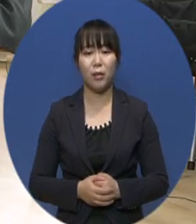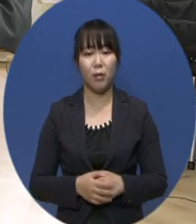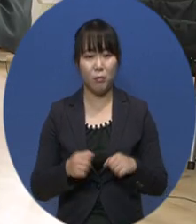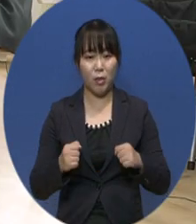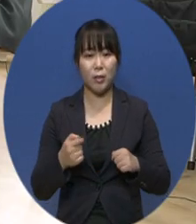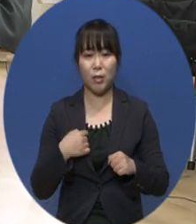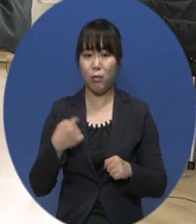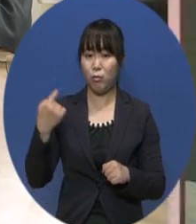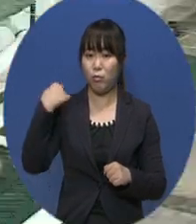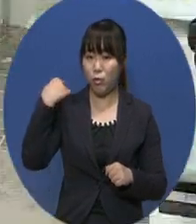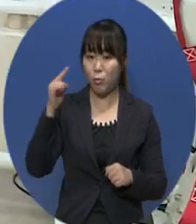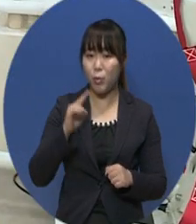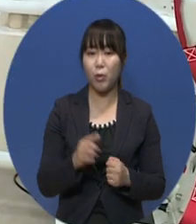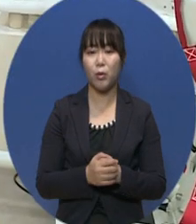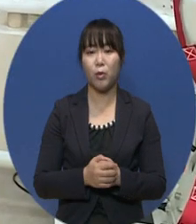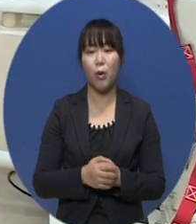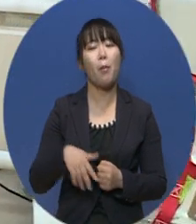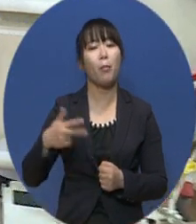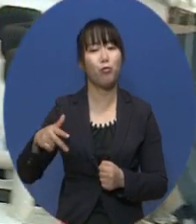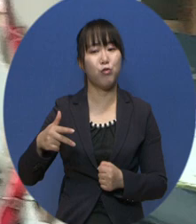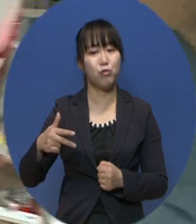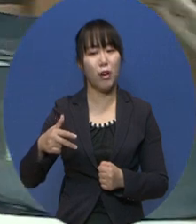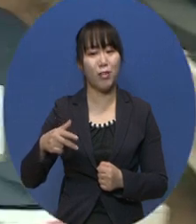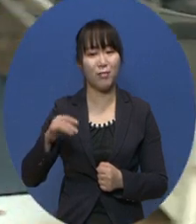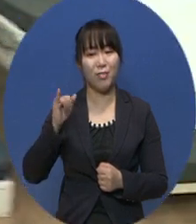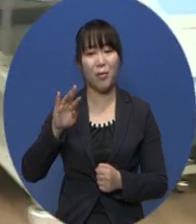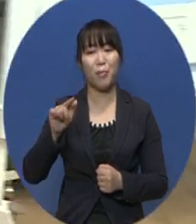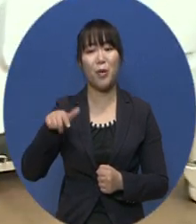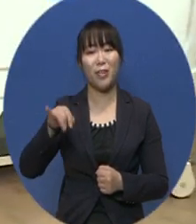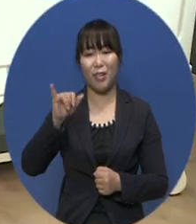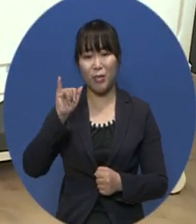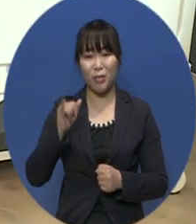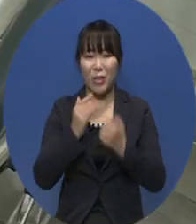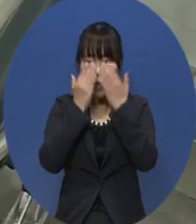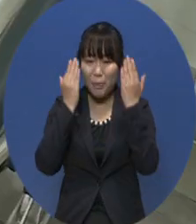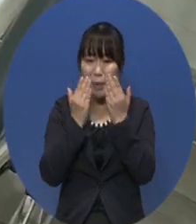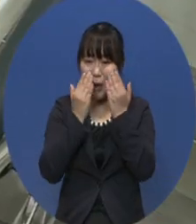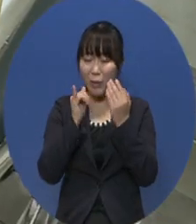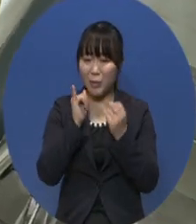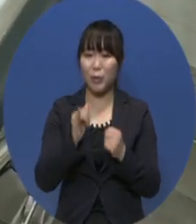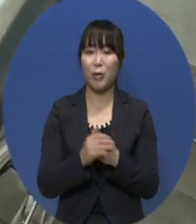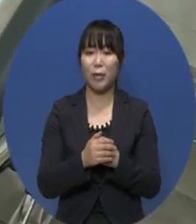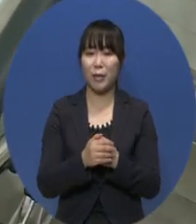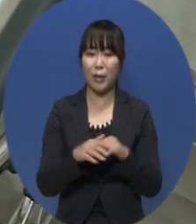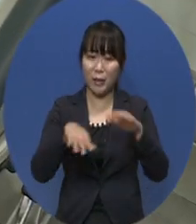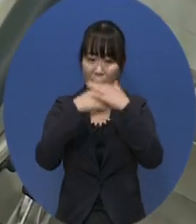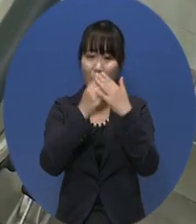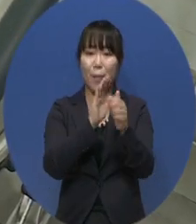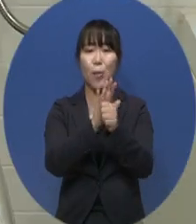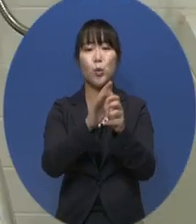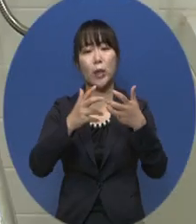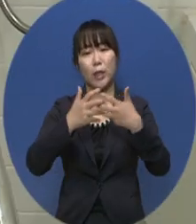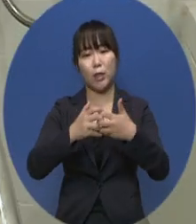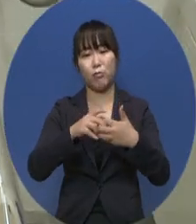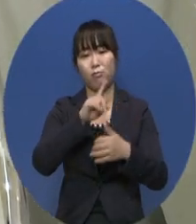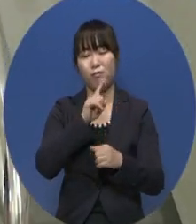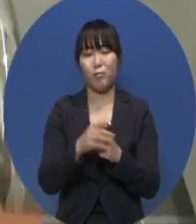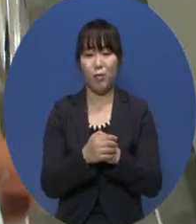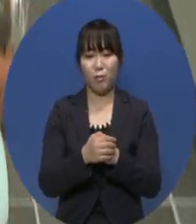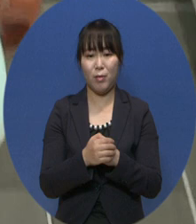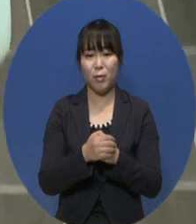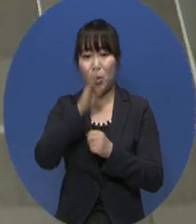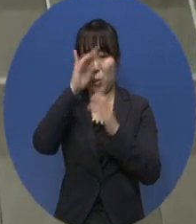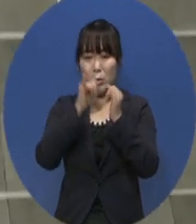네. 제 바로 뒤에는요 변기가 다 있습니다. 예, 세면대가 있고 이게 다 보조기구라고 합니다. 그래서